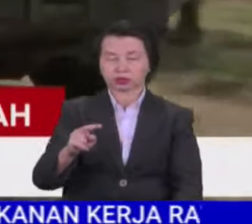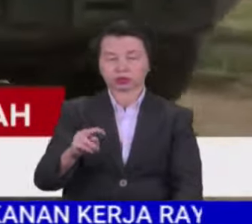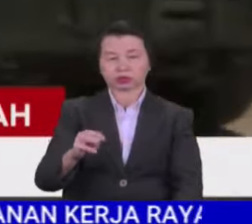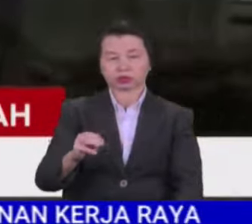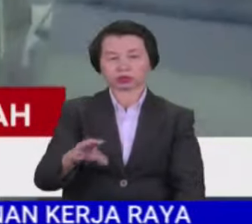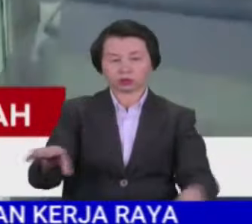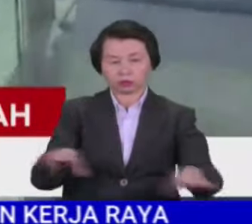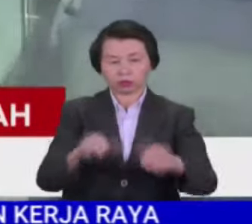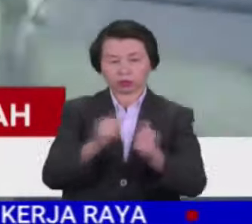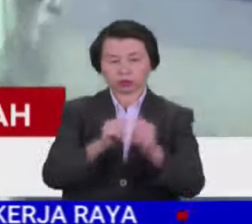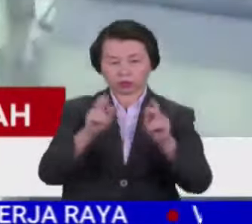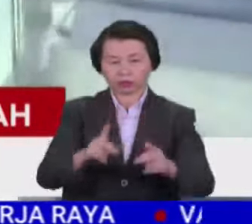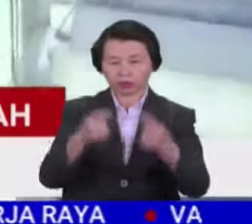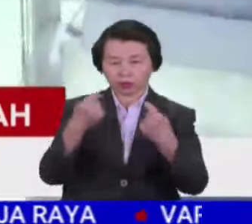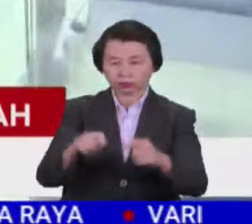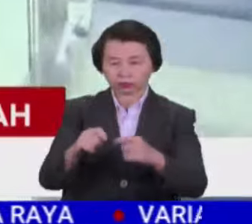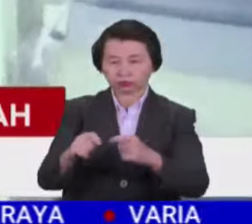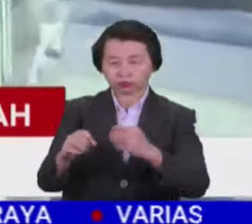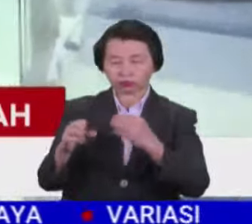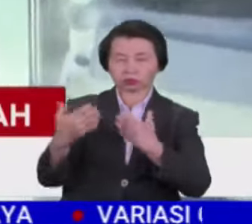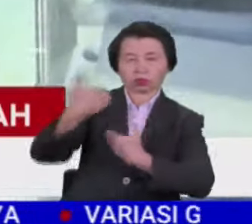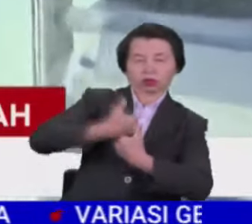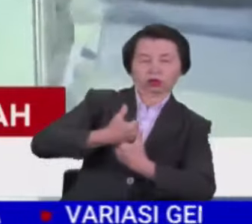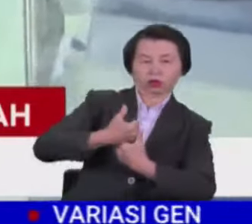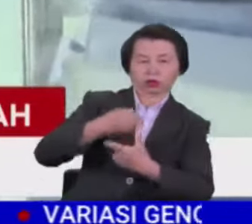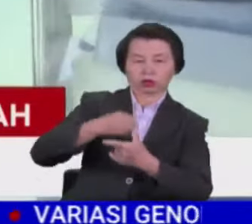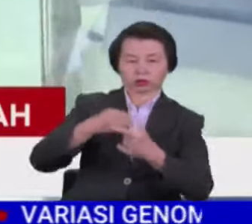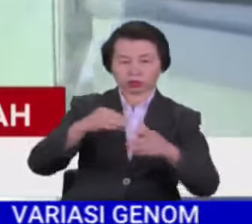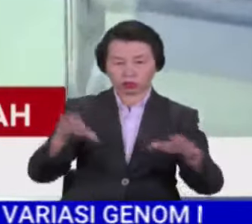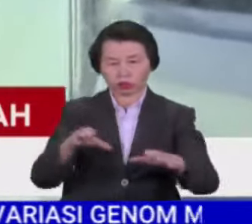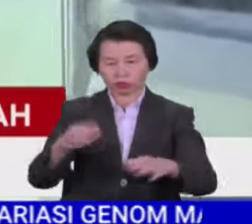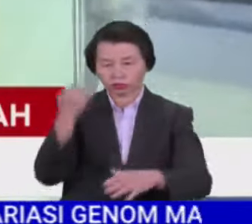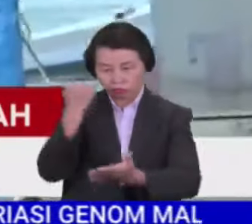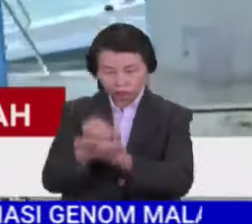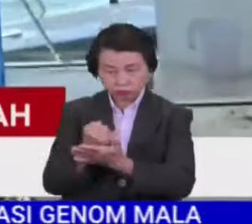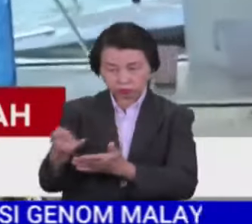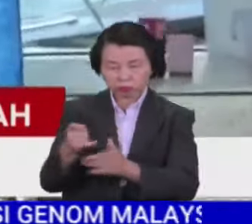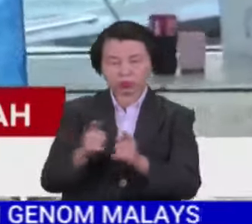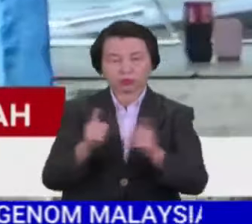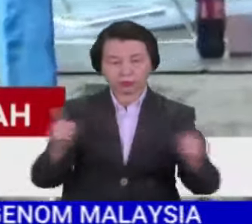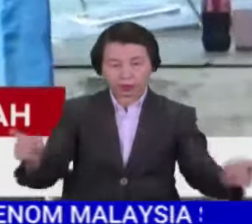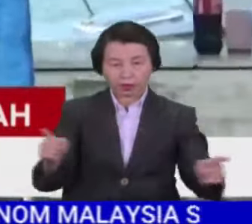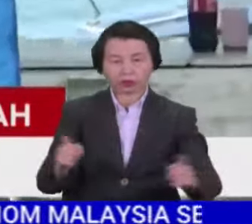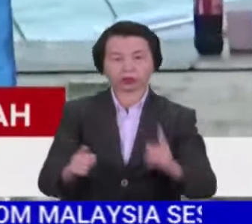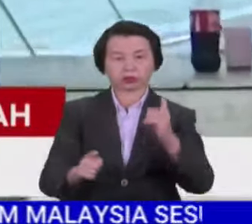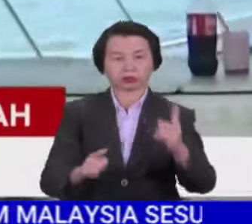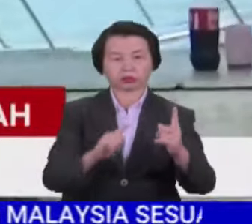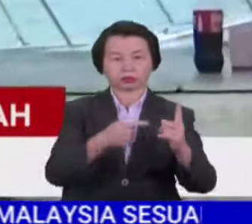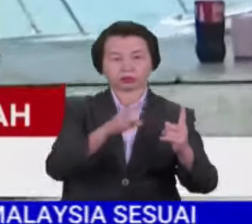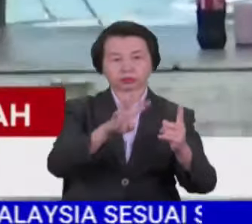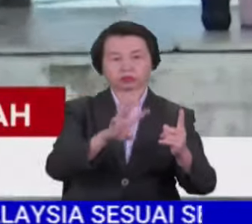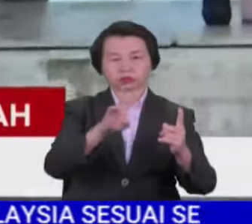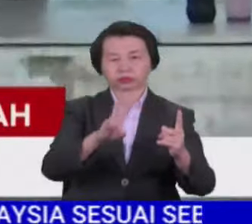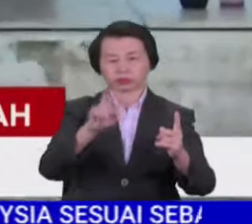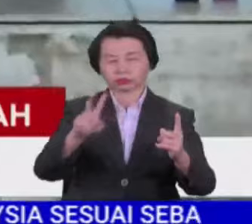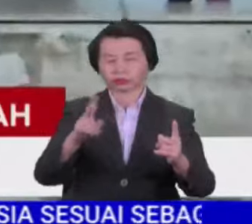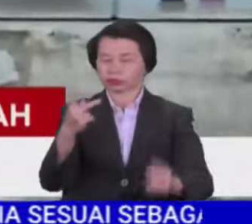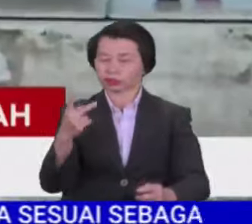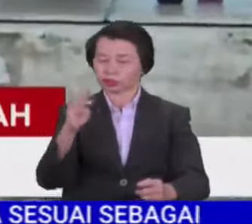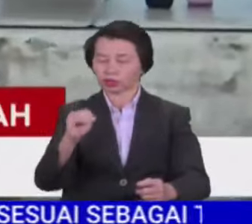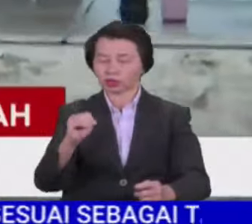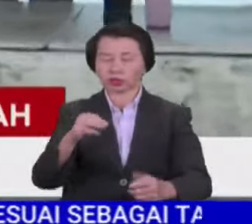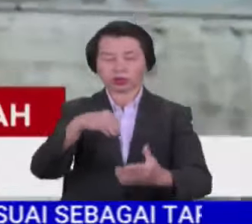terutama kepada pihak yang cuma mencabar atau melakukan kegiatan jenazah sepanjang 1472